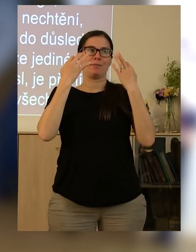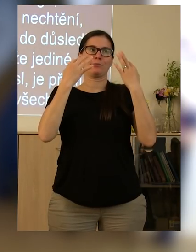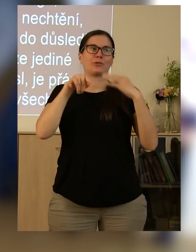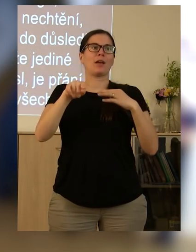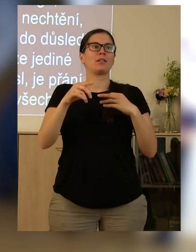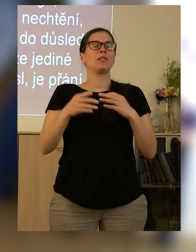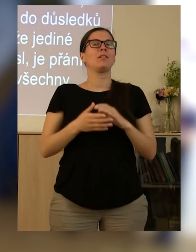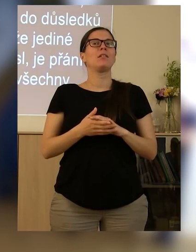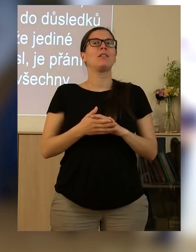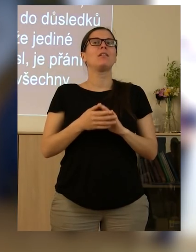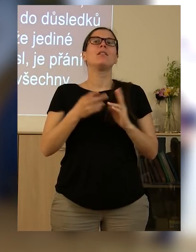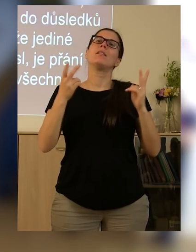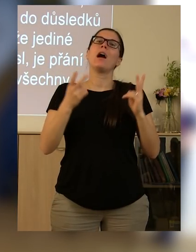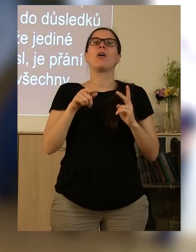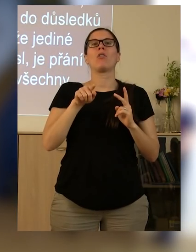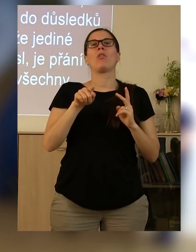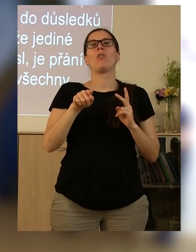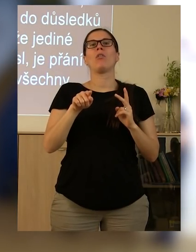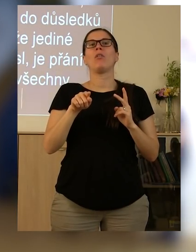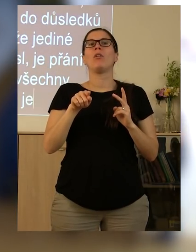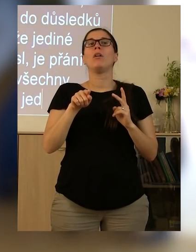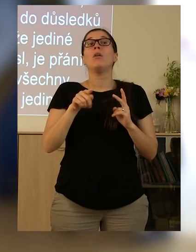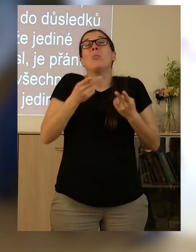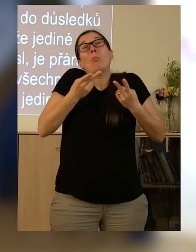o němž bychom mohli říct, že snad